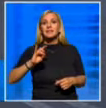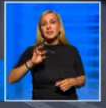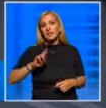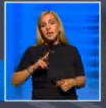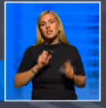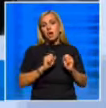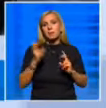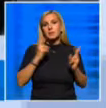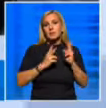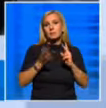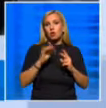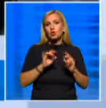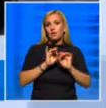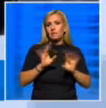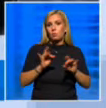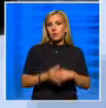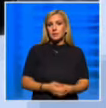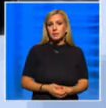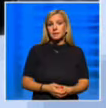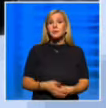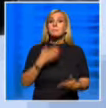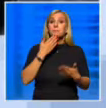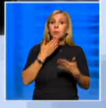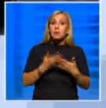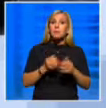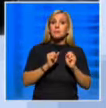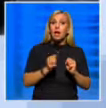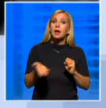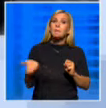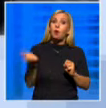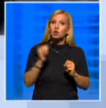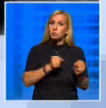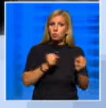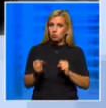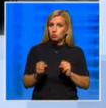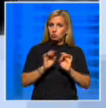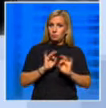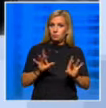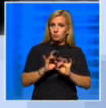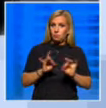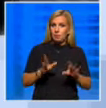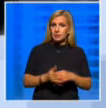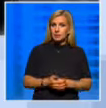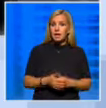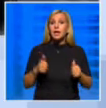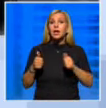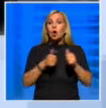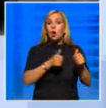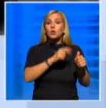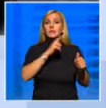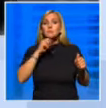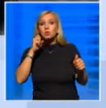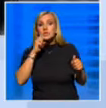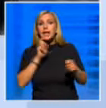така, очакваме да разберем. Йоана, благодаря ти. Очакваме още подробности от теб в централната ни емисия новини. Гонка с полицията